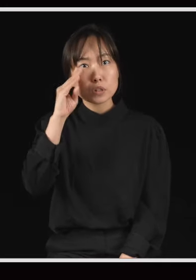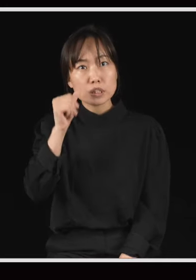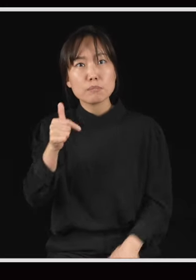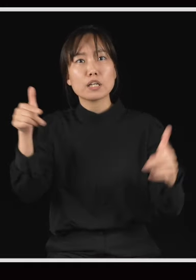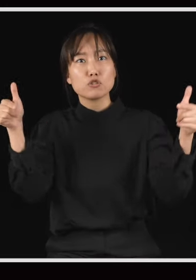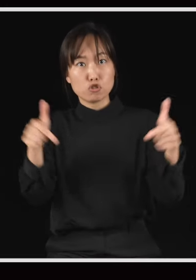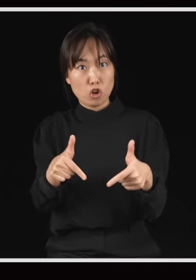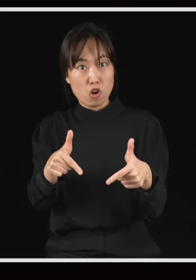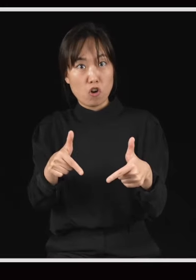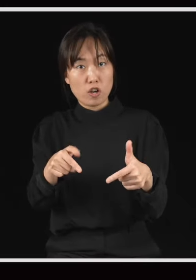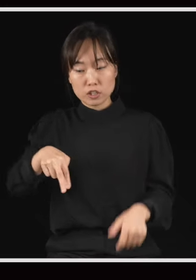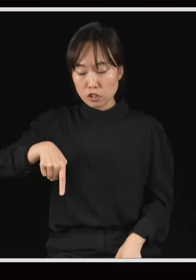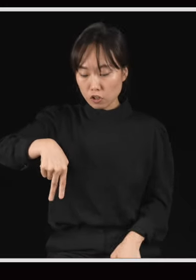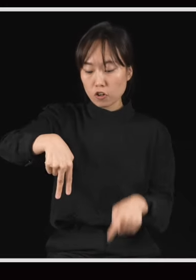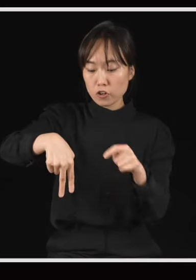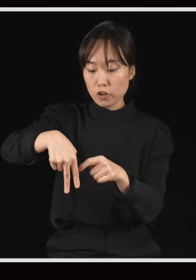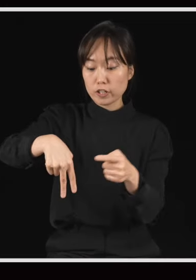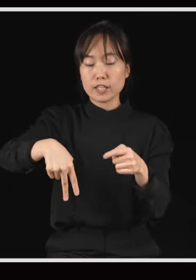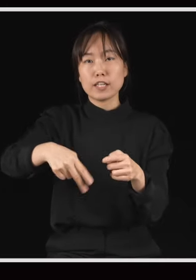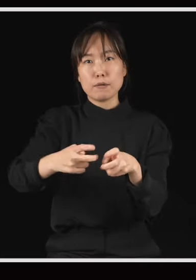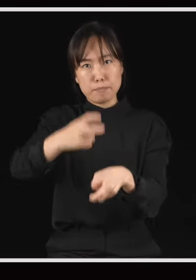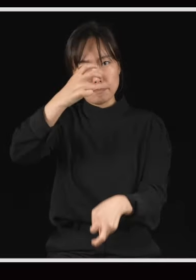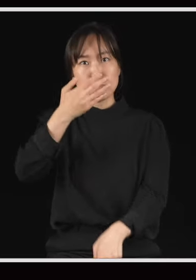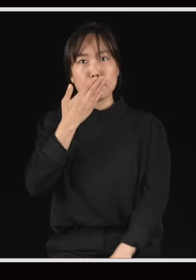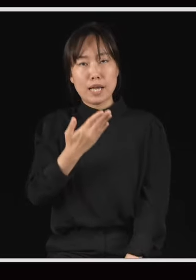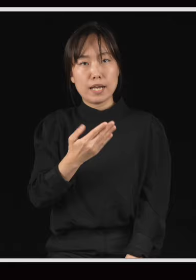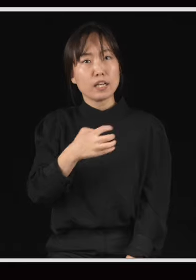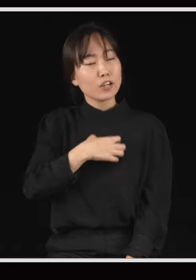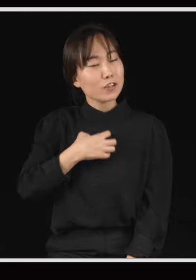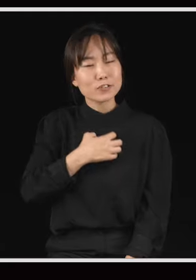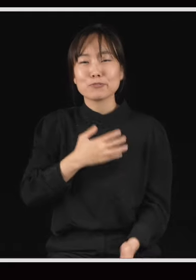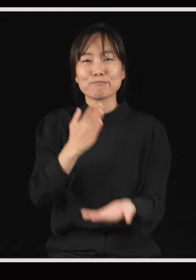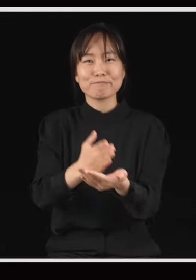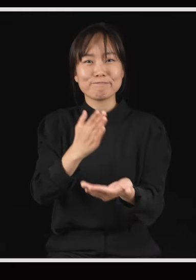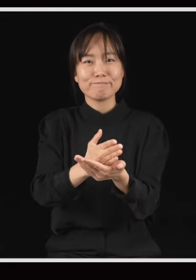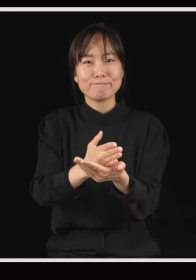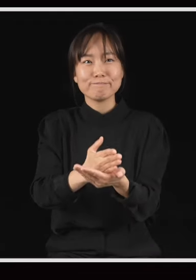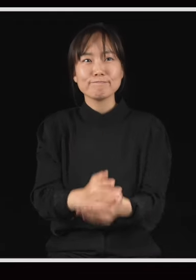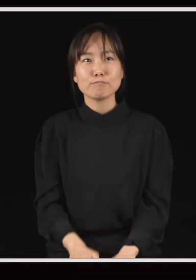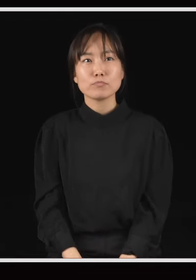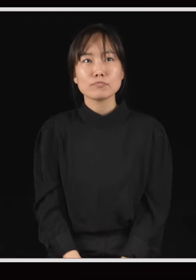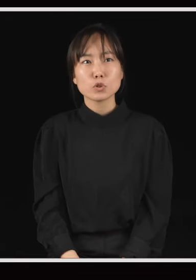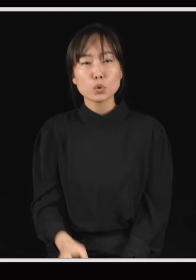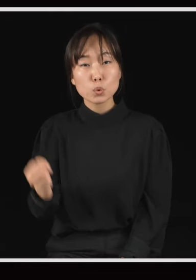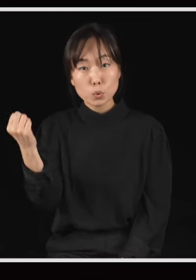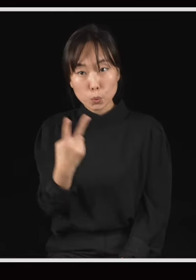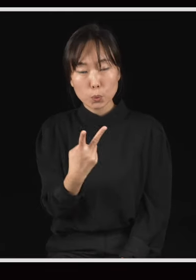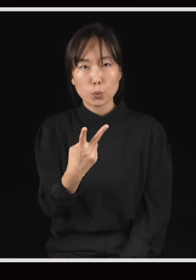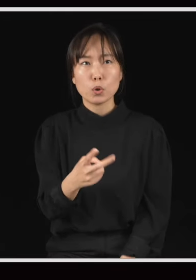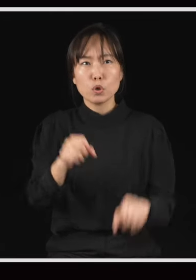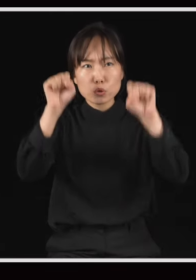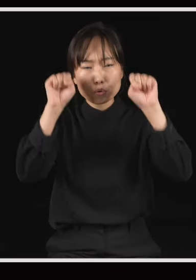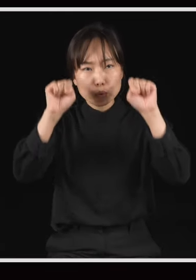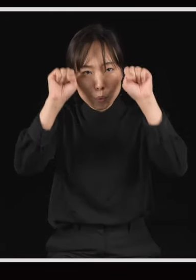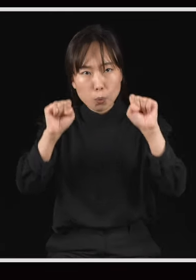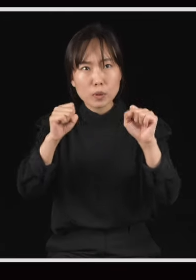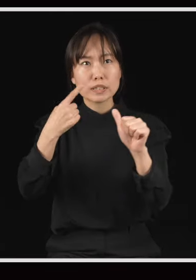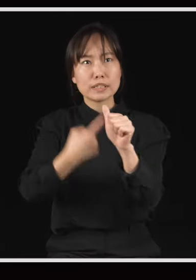지방이 줄기 때문에 더 다리는 가늘어질 수 있어요. 그래서 그런 걱정은 안 하셔도 됩니다. 또 하나가